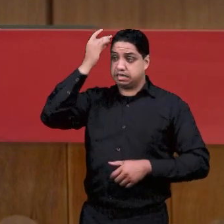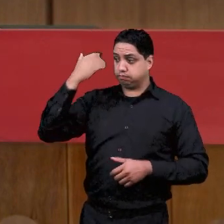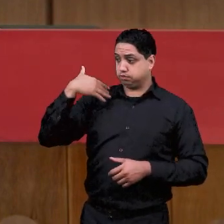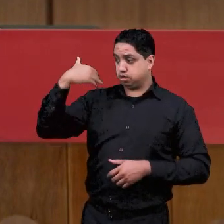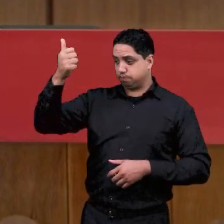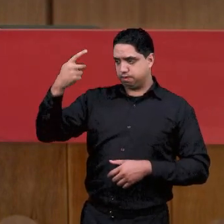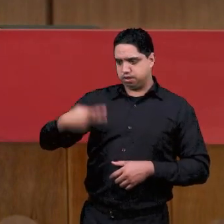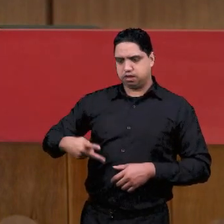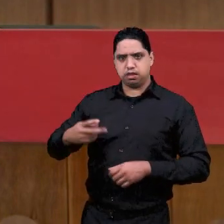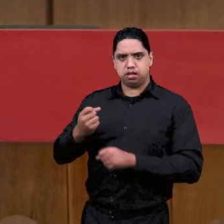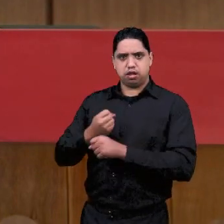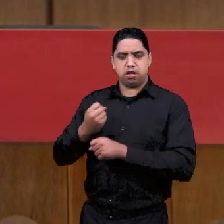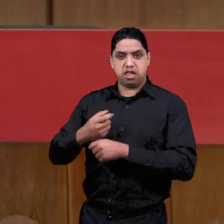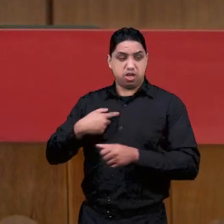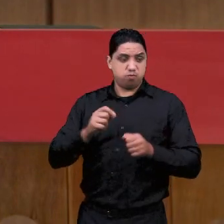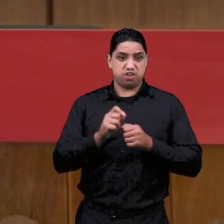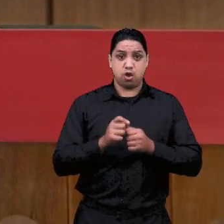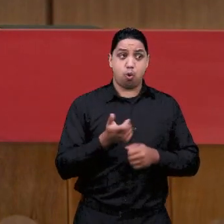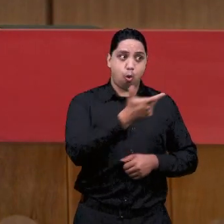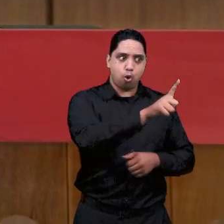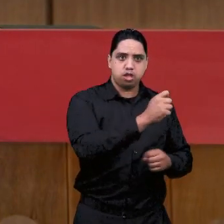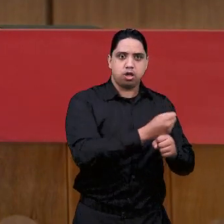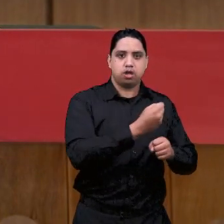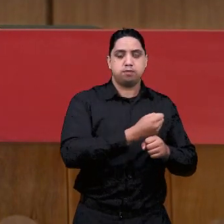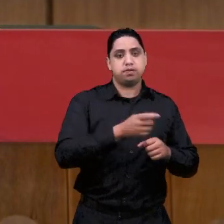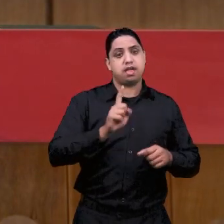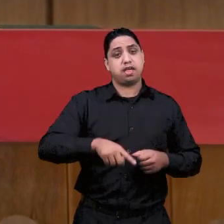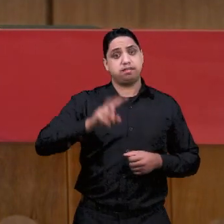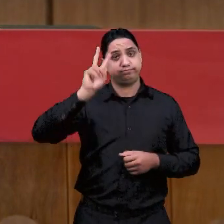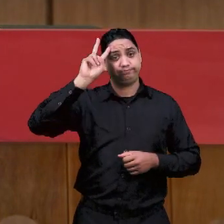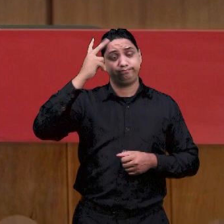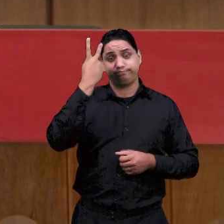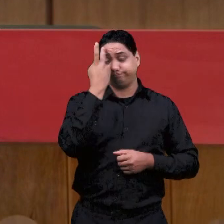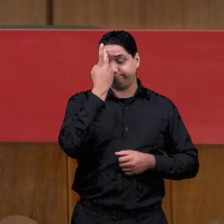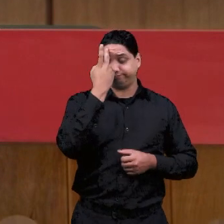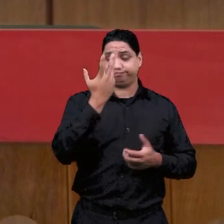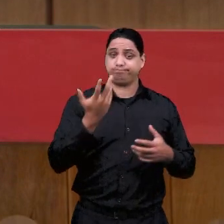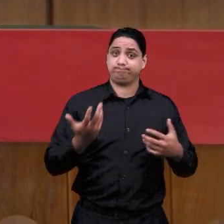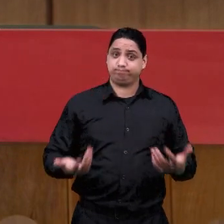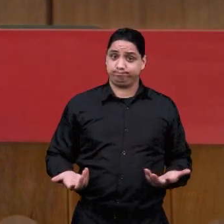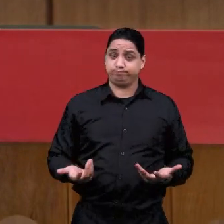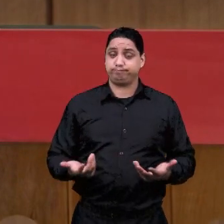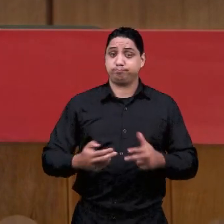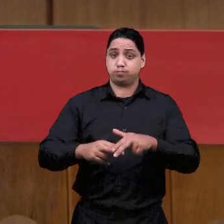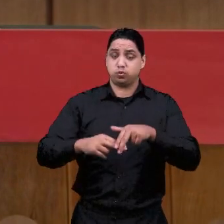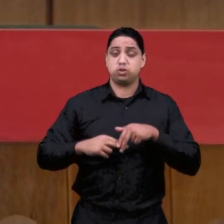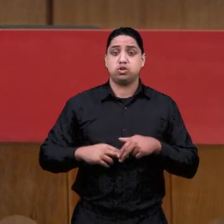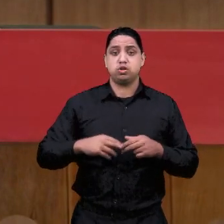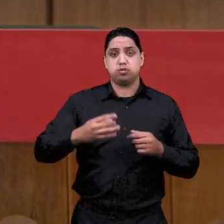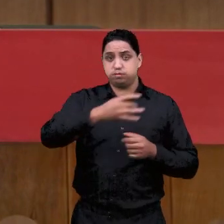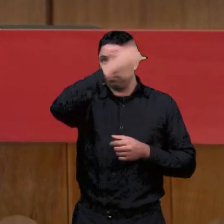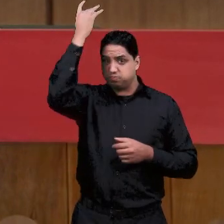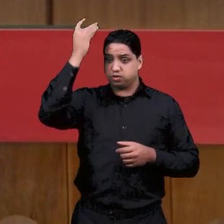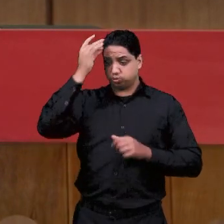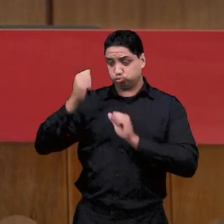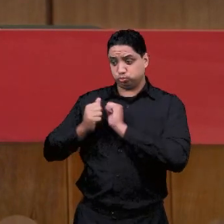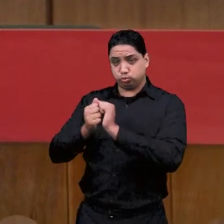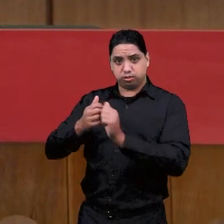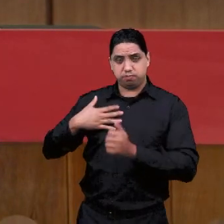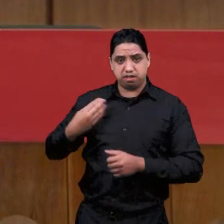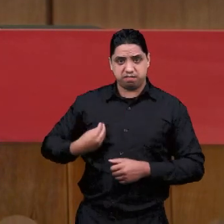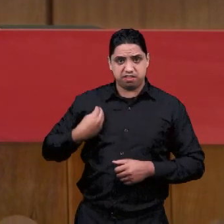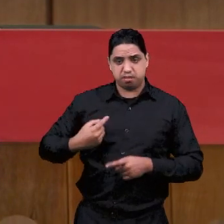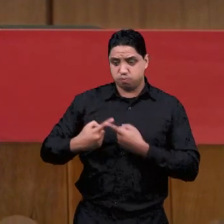faire une autre œuvre, cela s'appelle rébellion. Donc, le Saint-Esprit, il ne va pas m'accompagner parce que je suis en